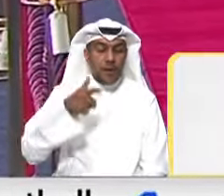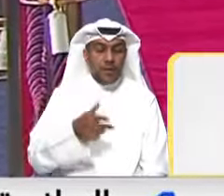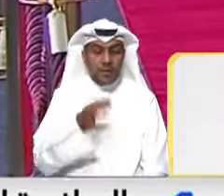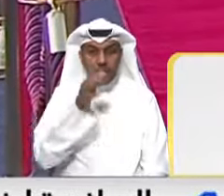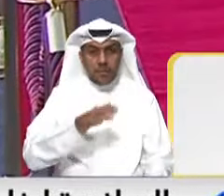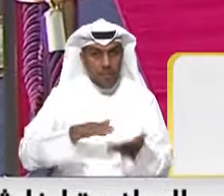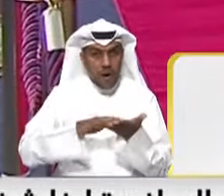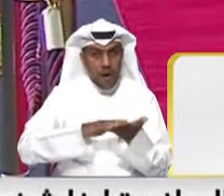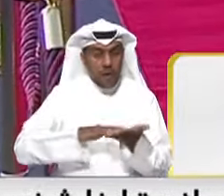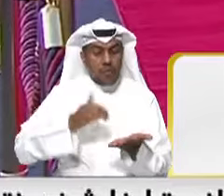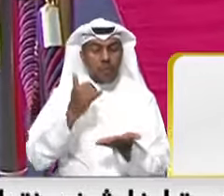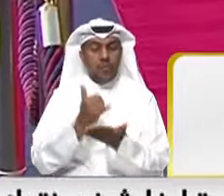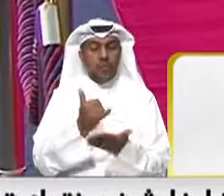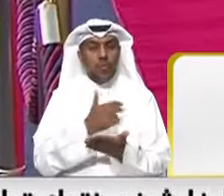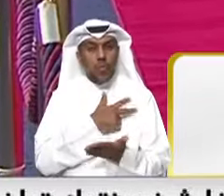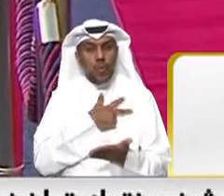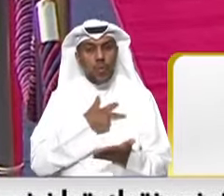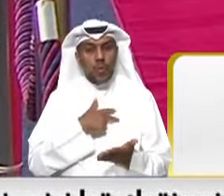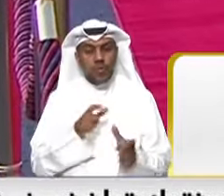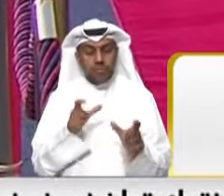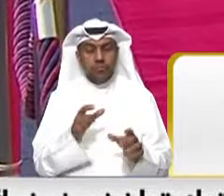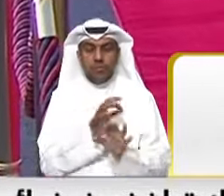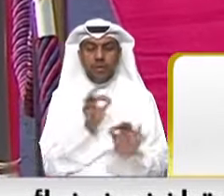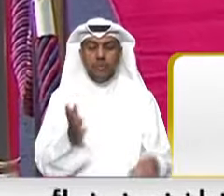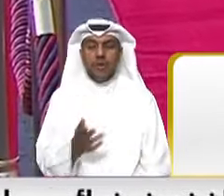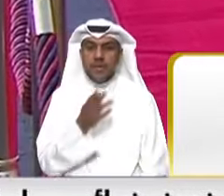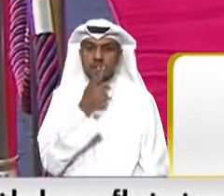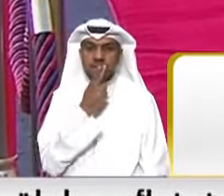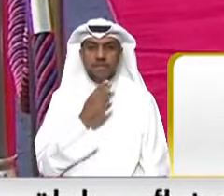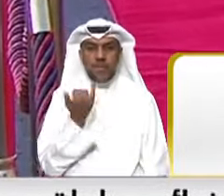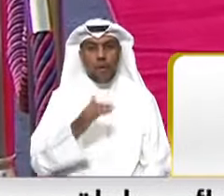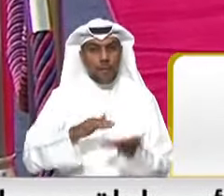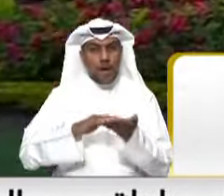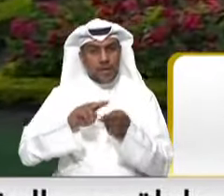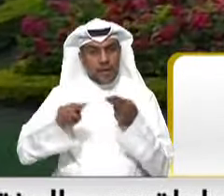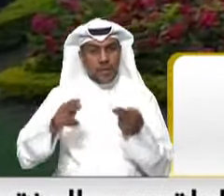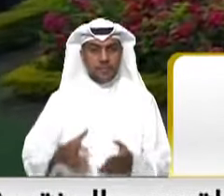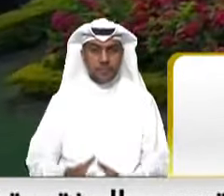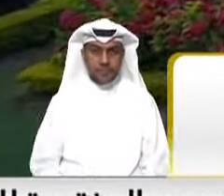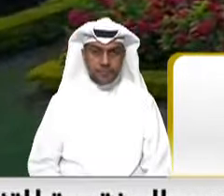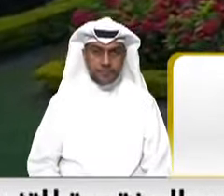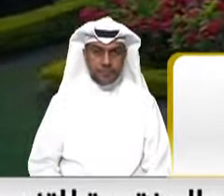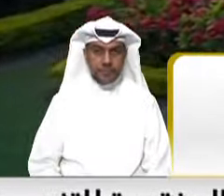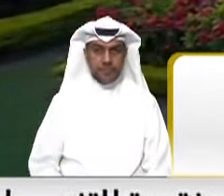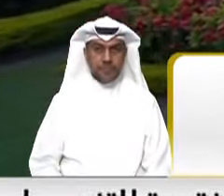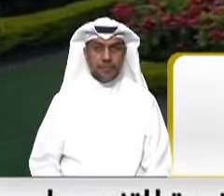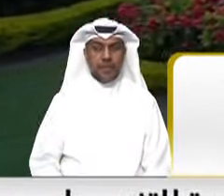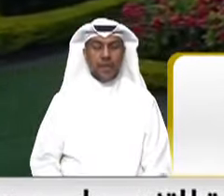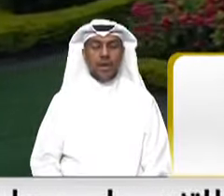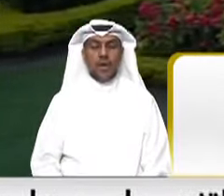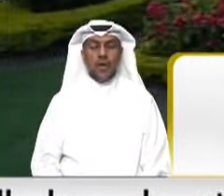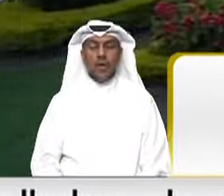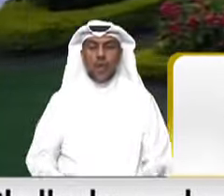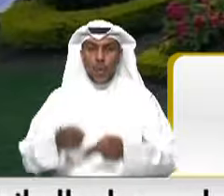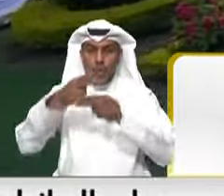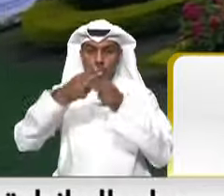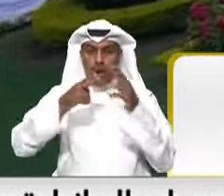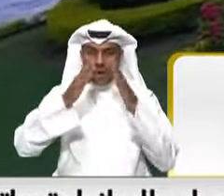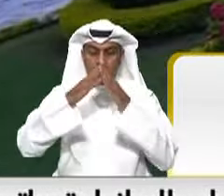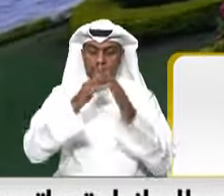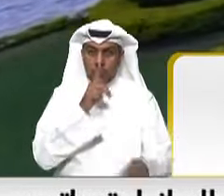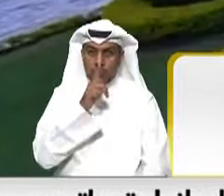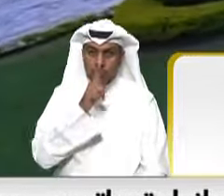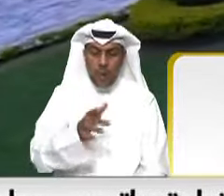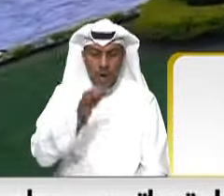الأراضي الليبية وتمثيل جموع الشعب الليبي. أكد الجانبان على حتمية التوصل